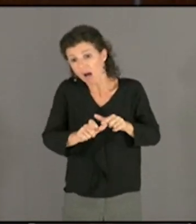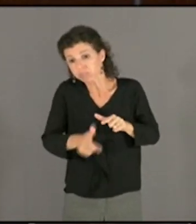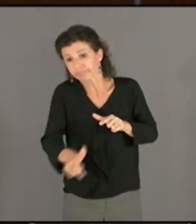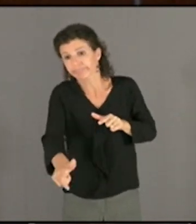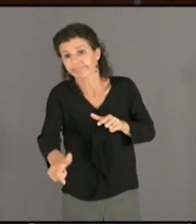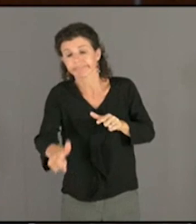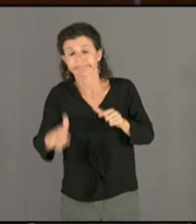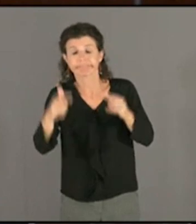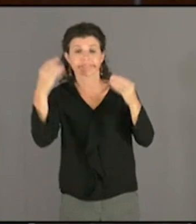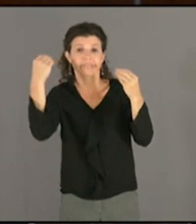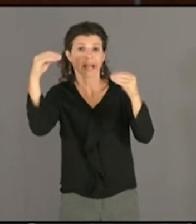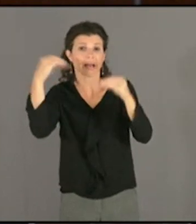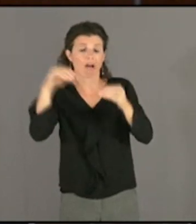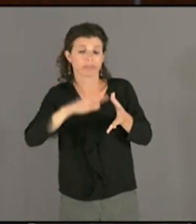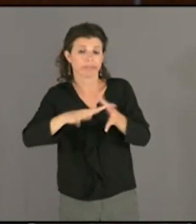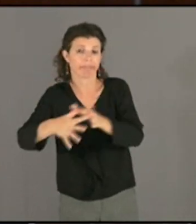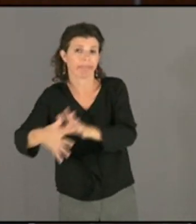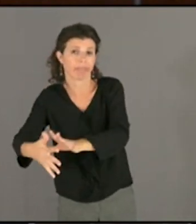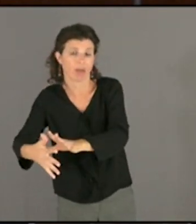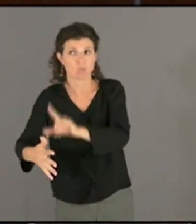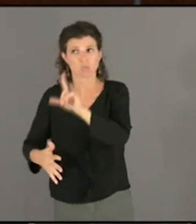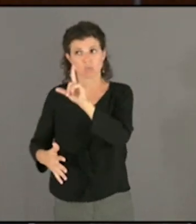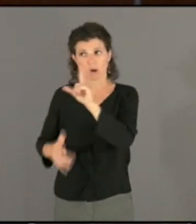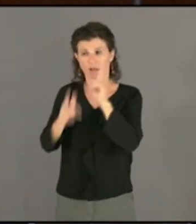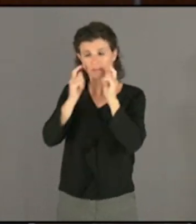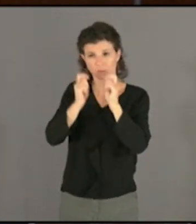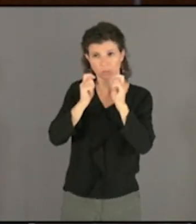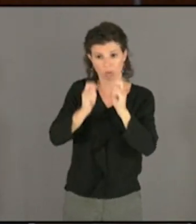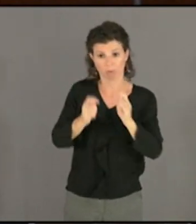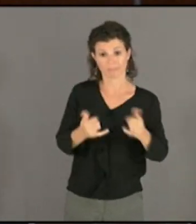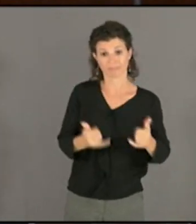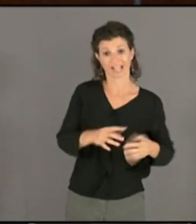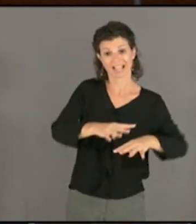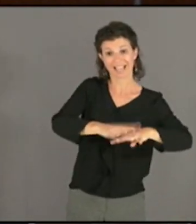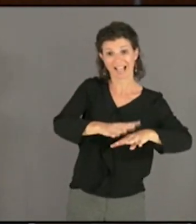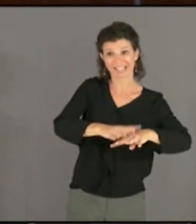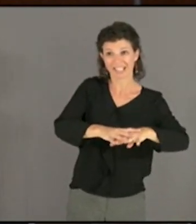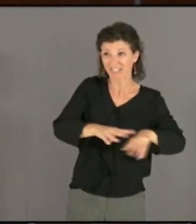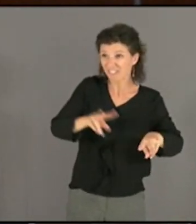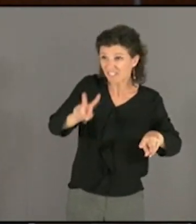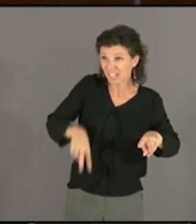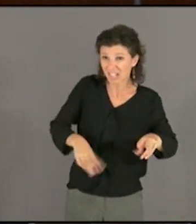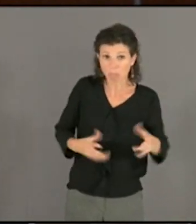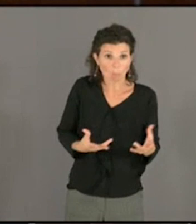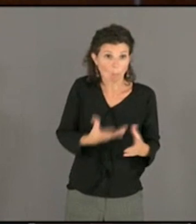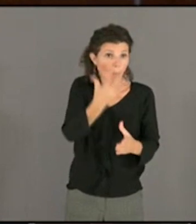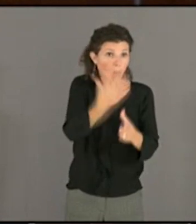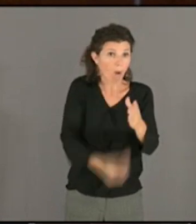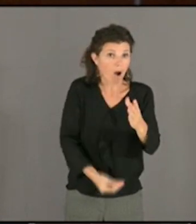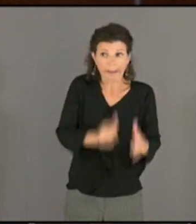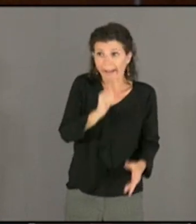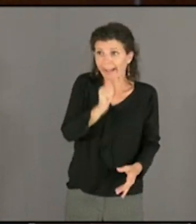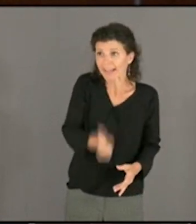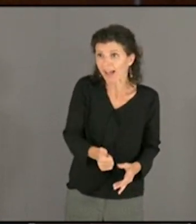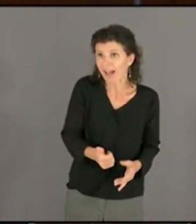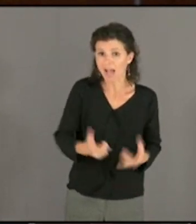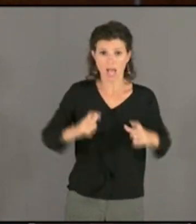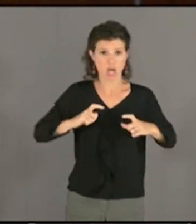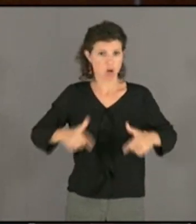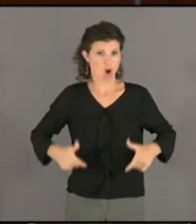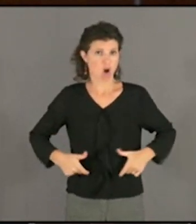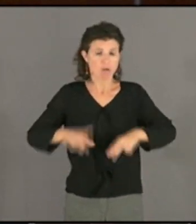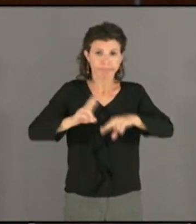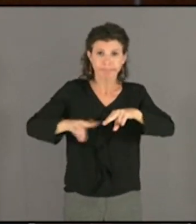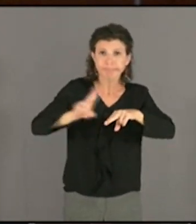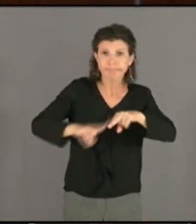vous en rappelez, monsieur le président, je voudrais que vous sachiez que dans ce quartier, on ne manque de rien. Que les écoles ont été rénovées,